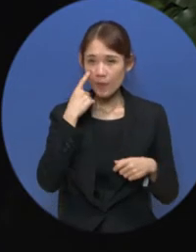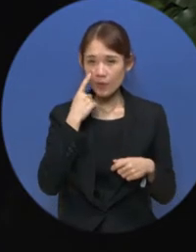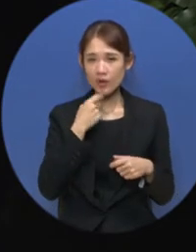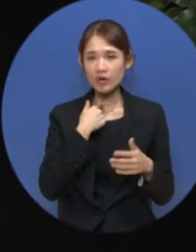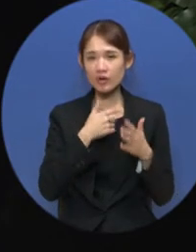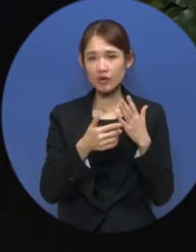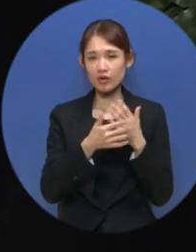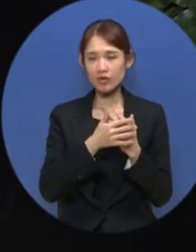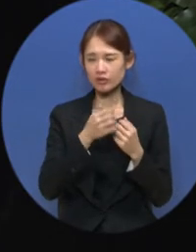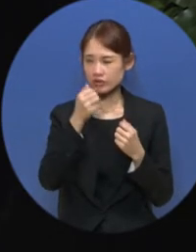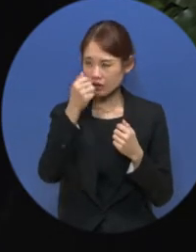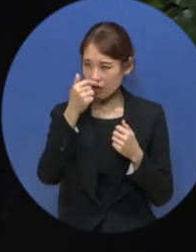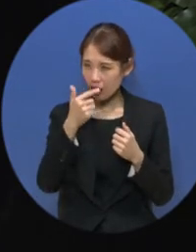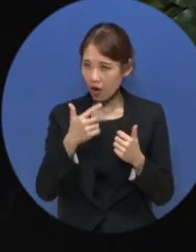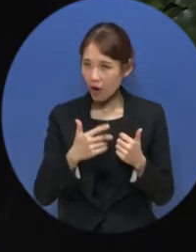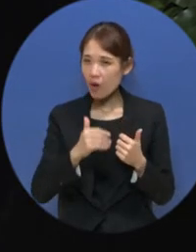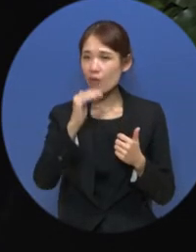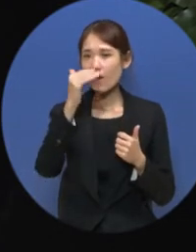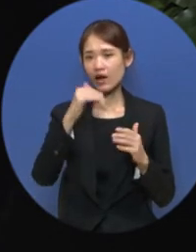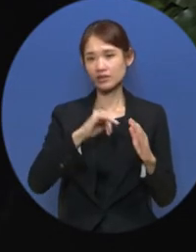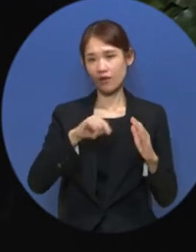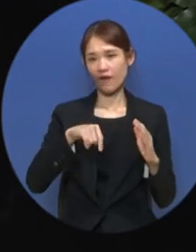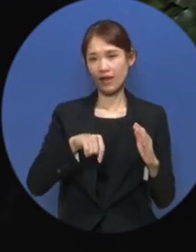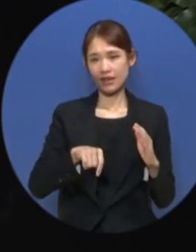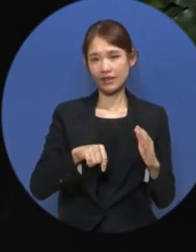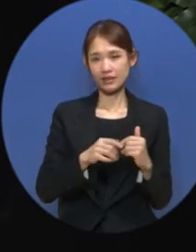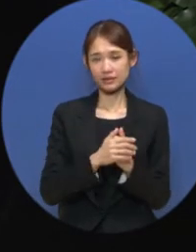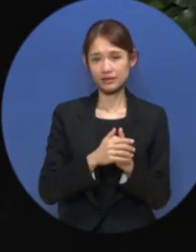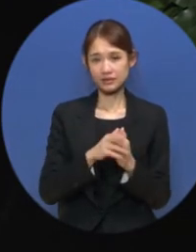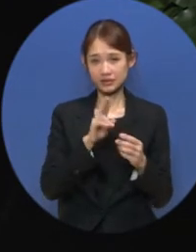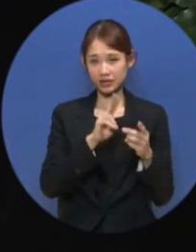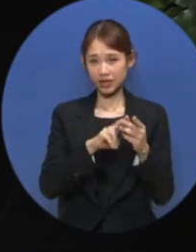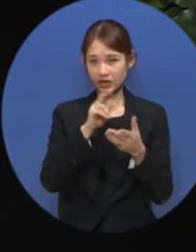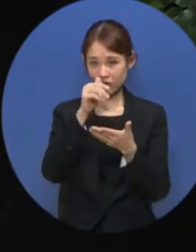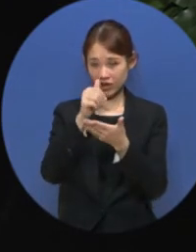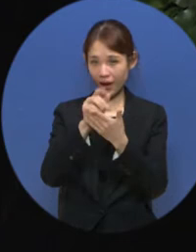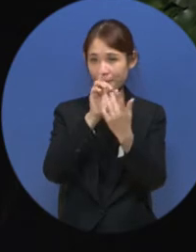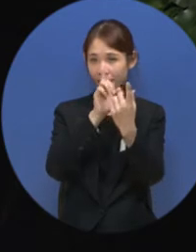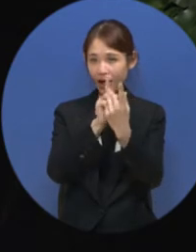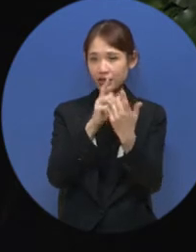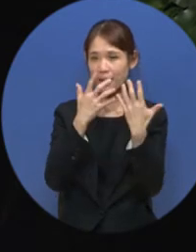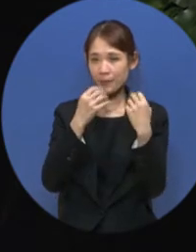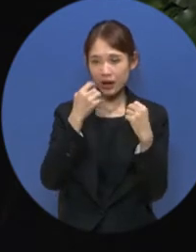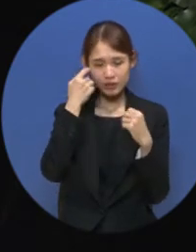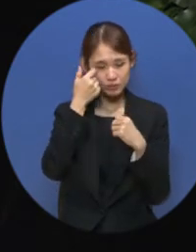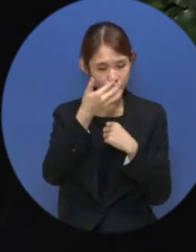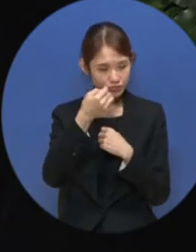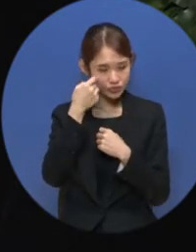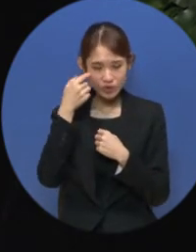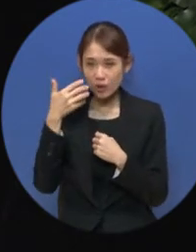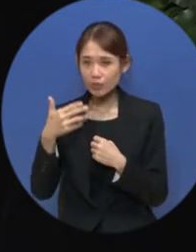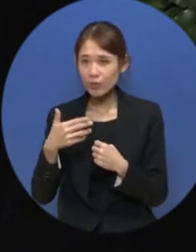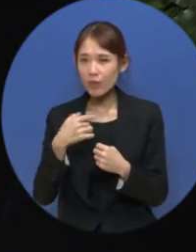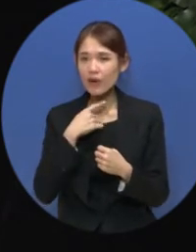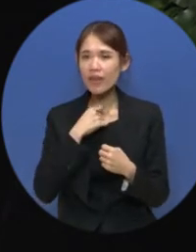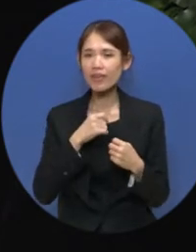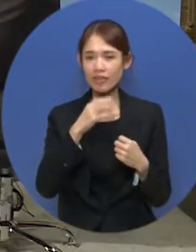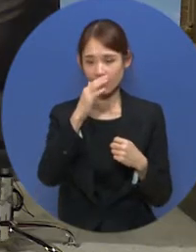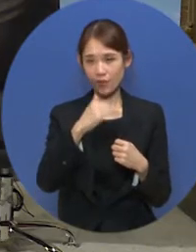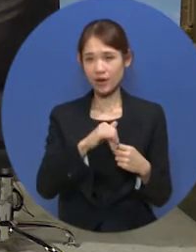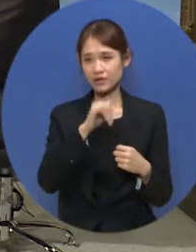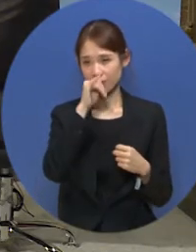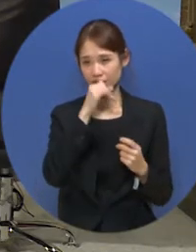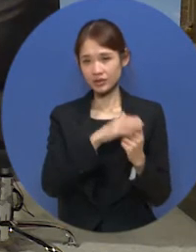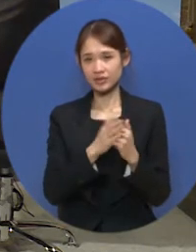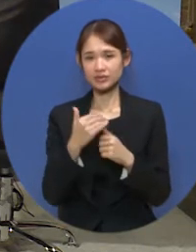그 시행착오를 거치는 그런 과정 속에서 그 센터장님을 만나서 좀 많은 자문을 구하는 그런 과정이 있었습니다. 아, 네.